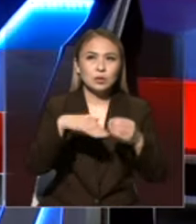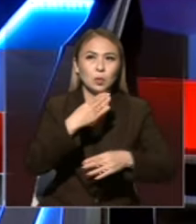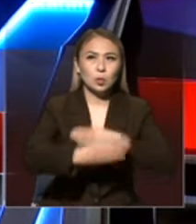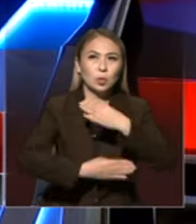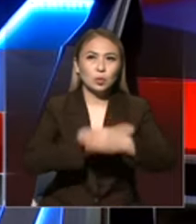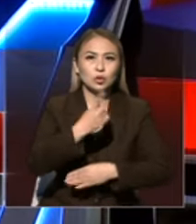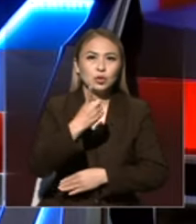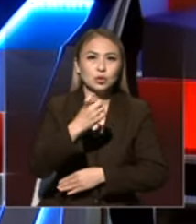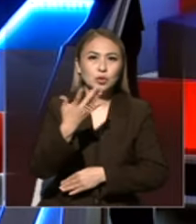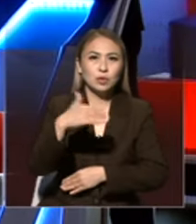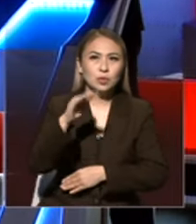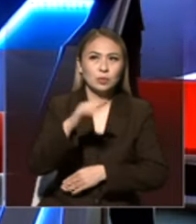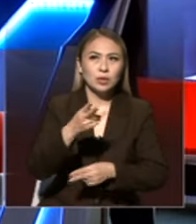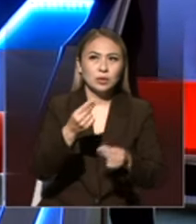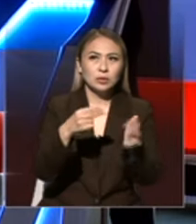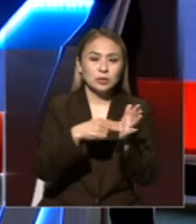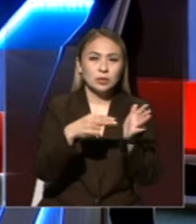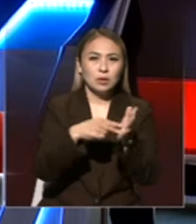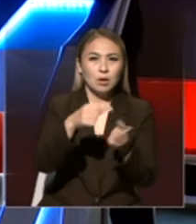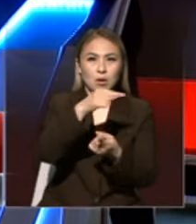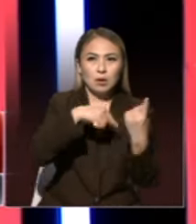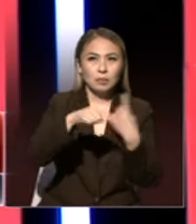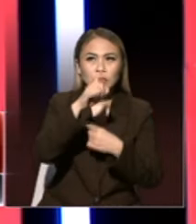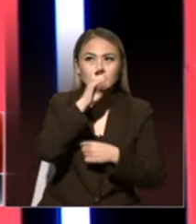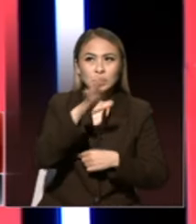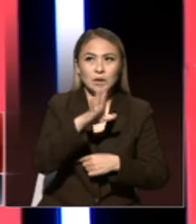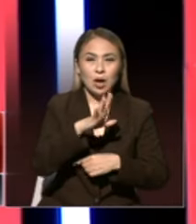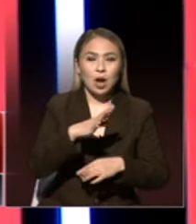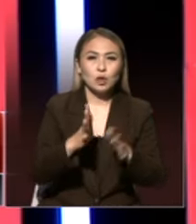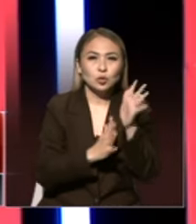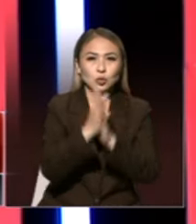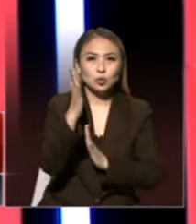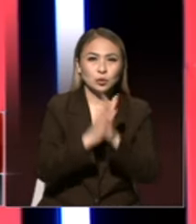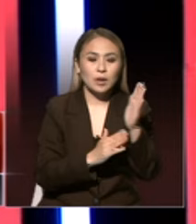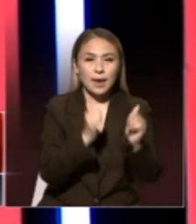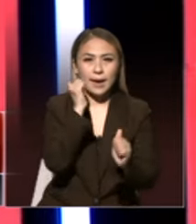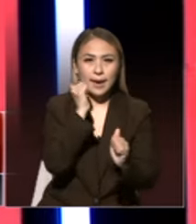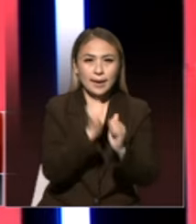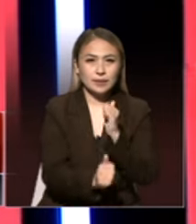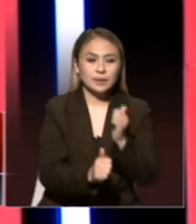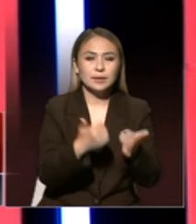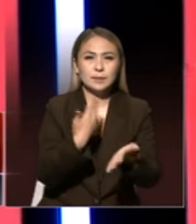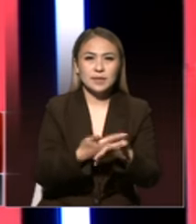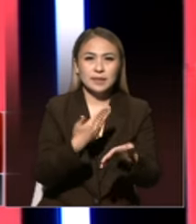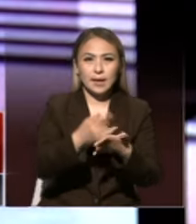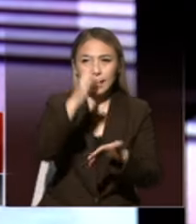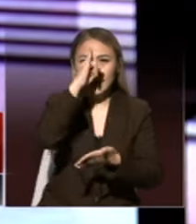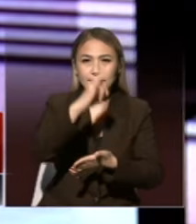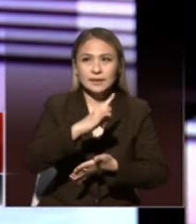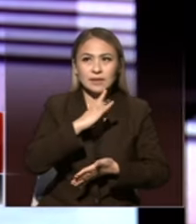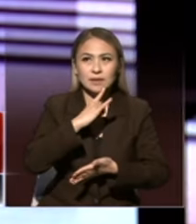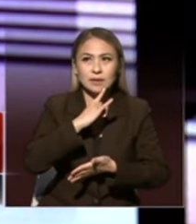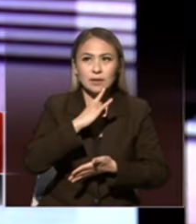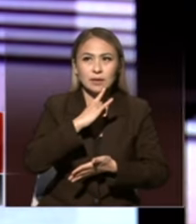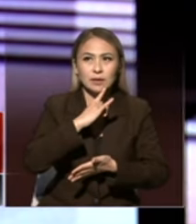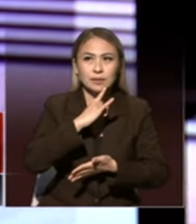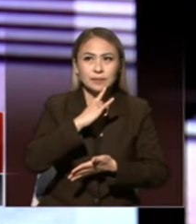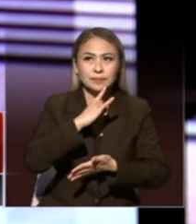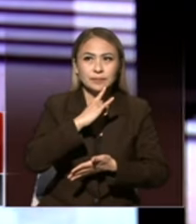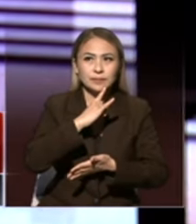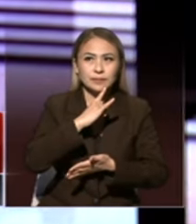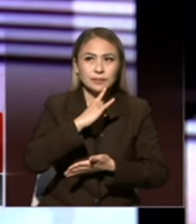миллион теңге ақша. Ол әжептәуір оборот. Ал шөп деген мысалы біз қазақтар өзі не екенін білмеймін.